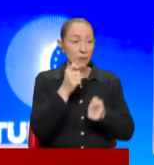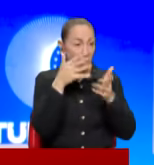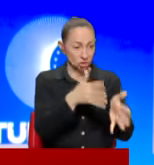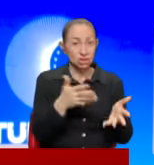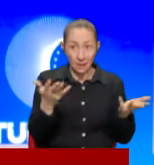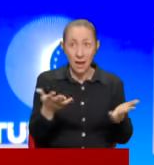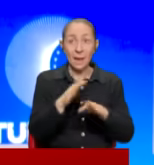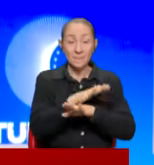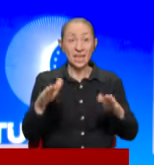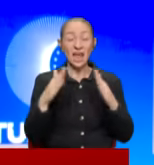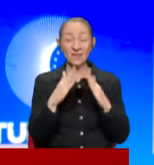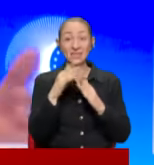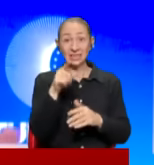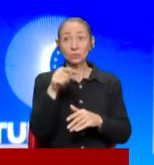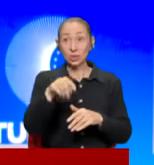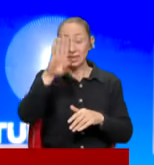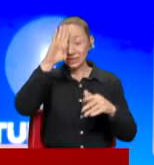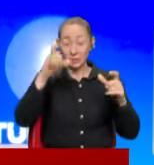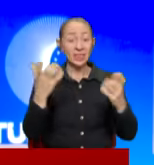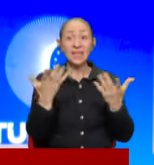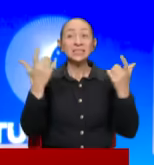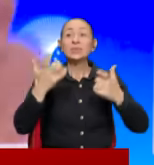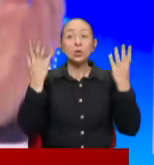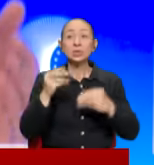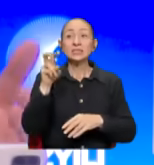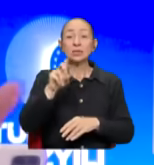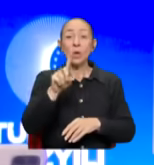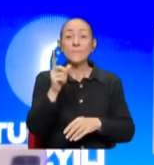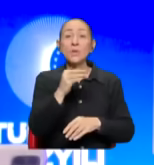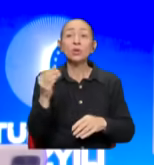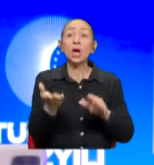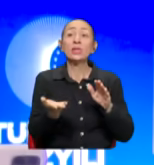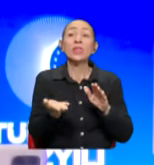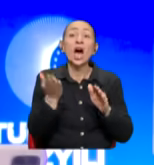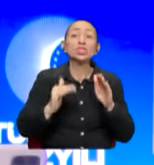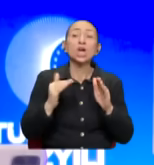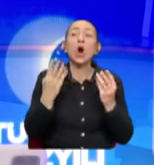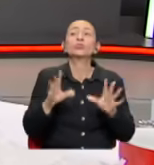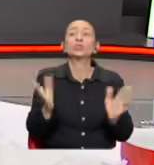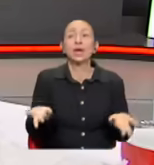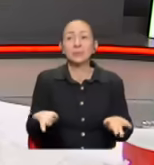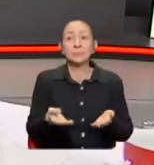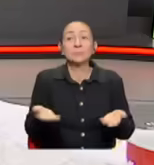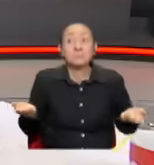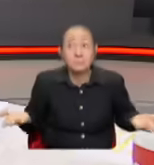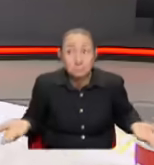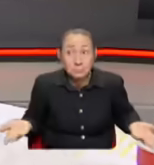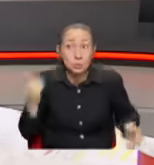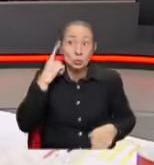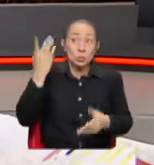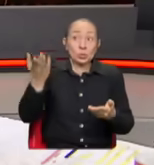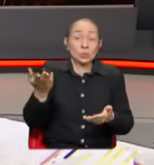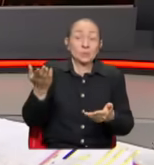ama biten eviniz bugün İstanbul'un neresinde olursa olsun 8-10 milyon liradan aşağı olmayacak. Evet,